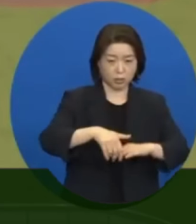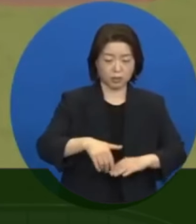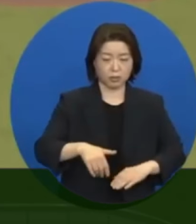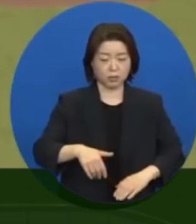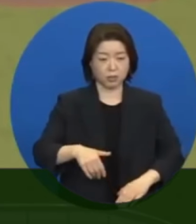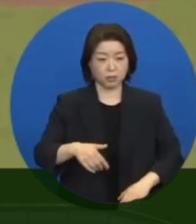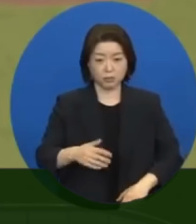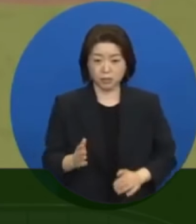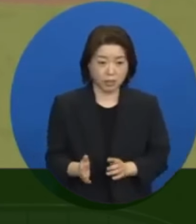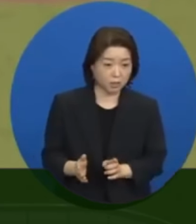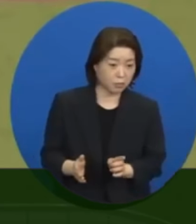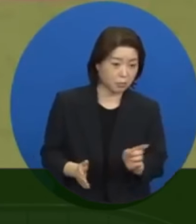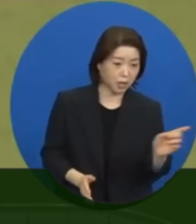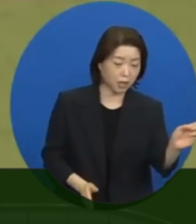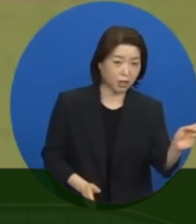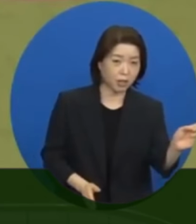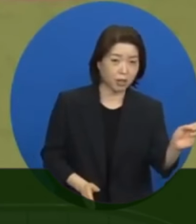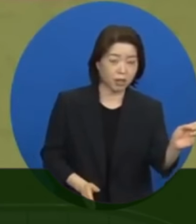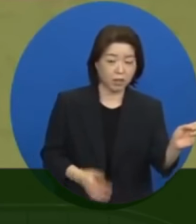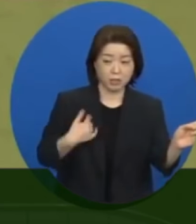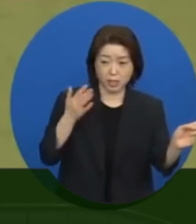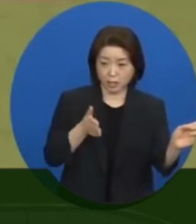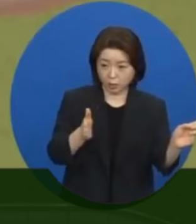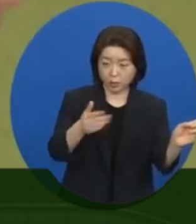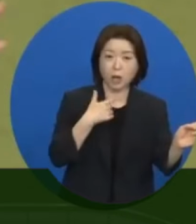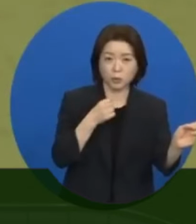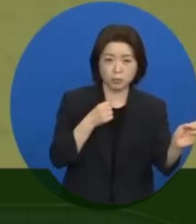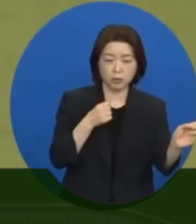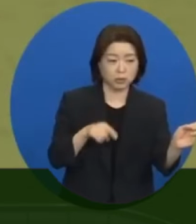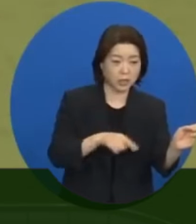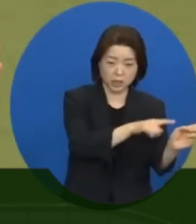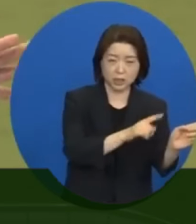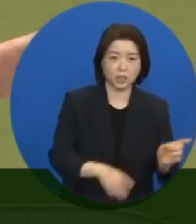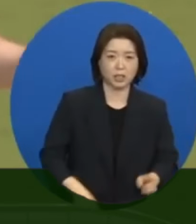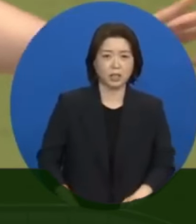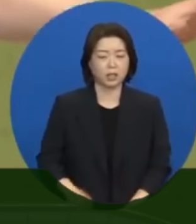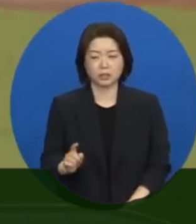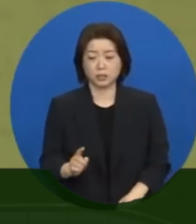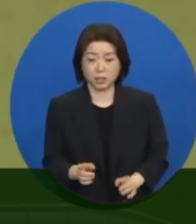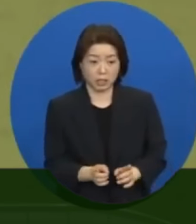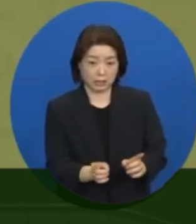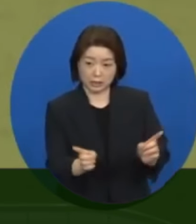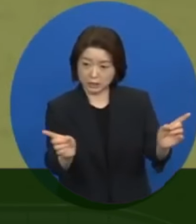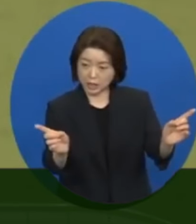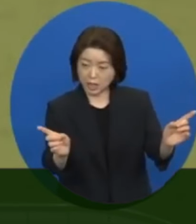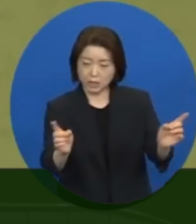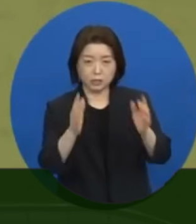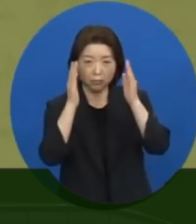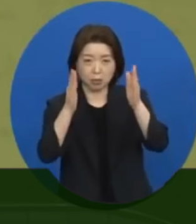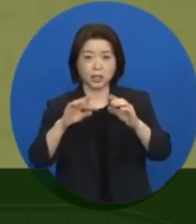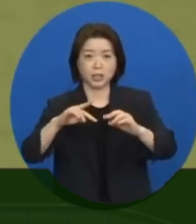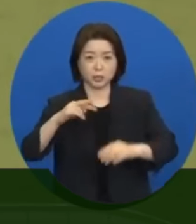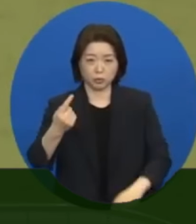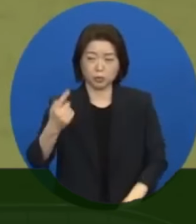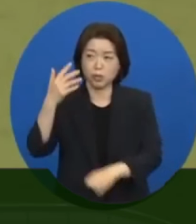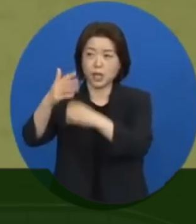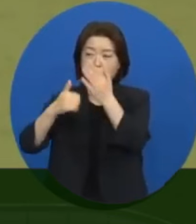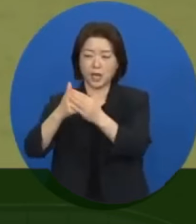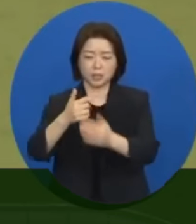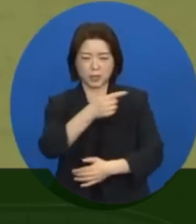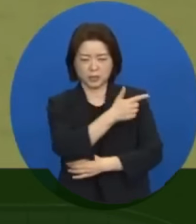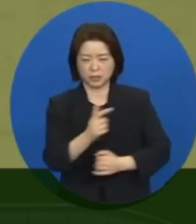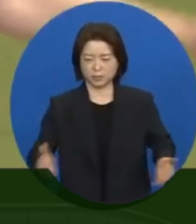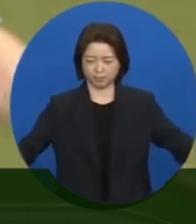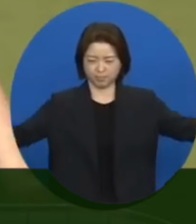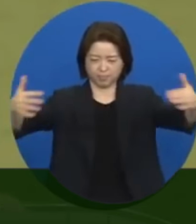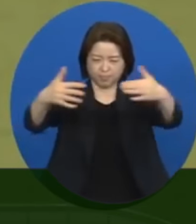가고 있어 근데 하나님을 사랑하는 자에게는이 모든 전혀 달라 보이는 방향 마저도 하나님의 크신 섭리 가운데